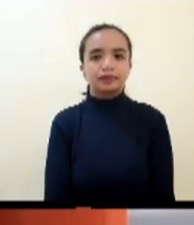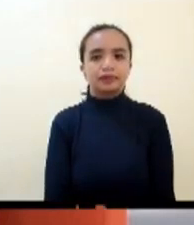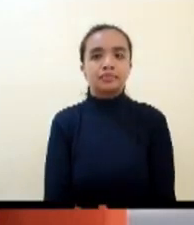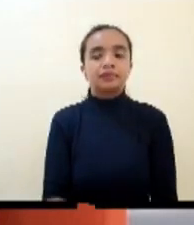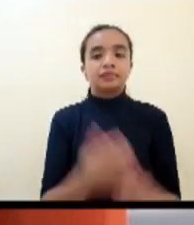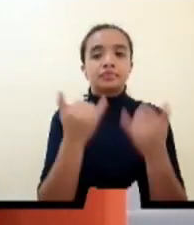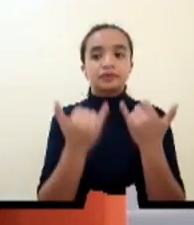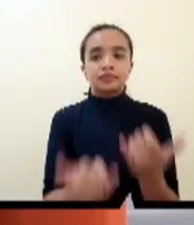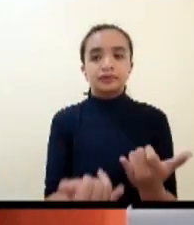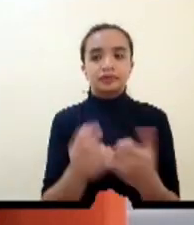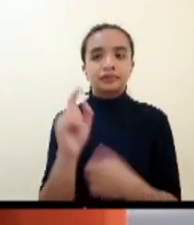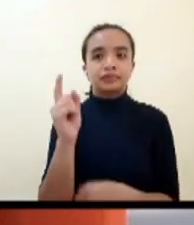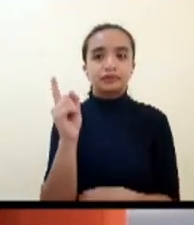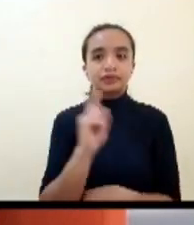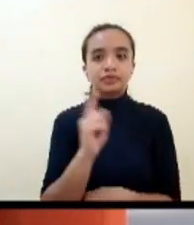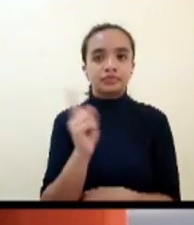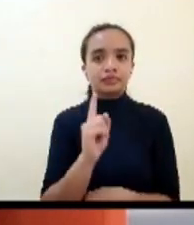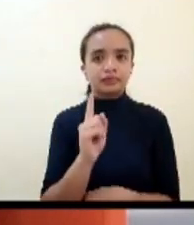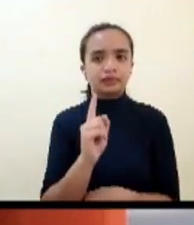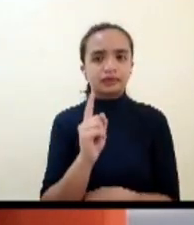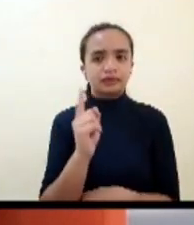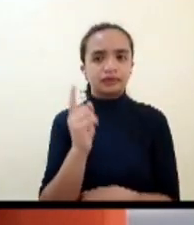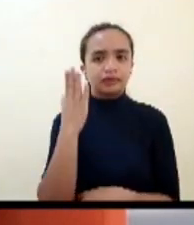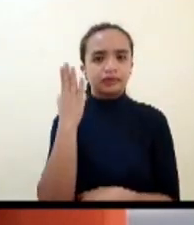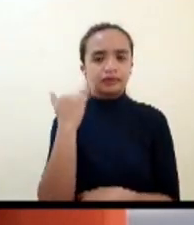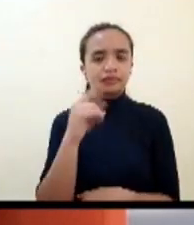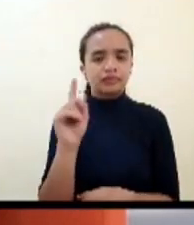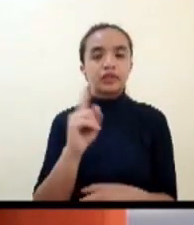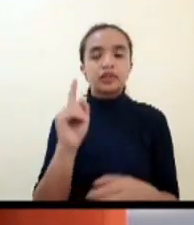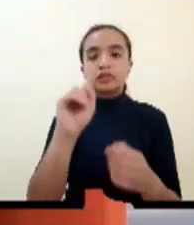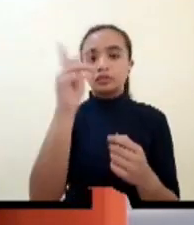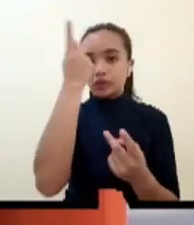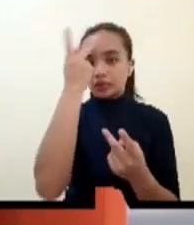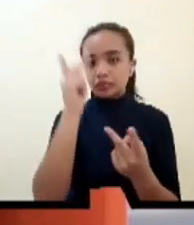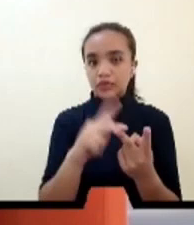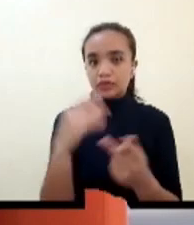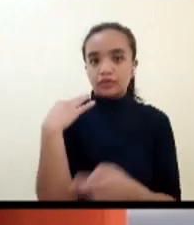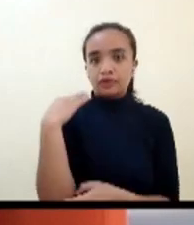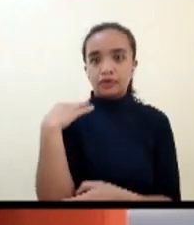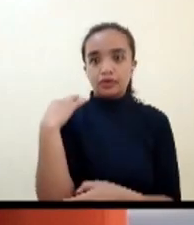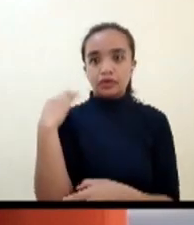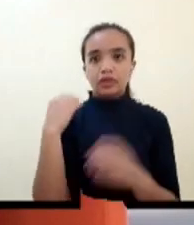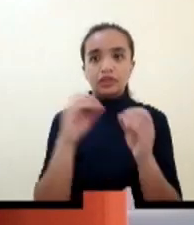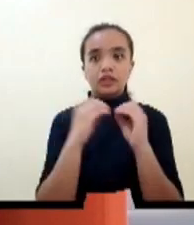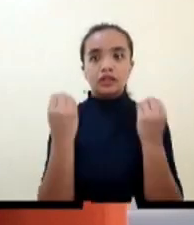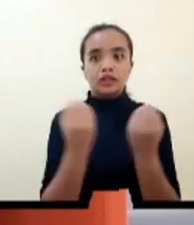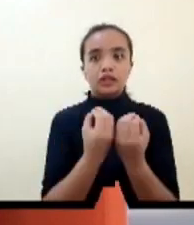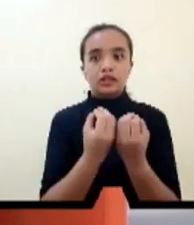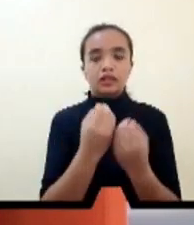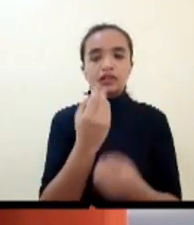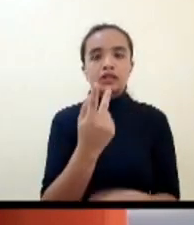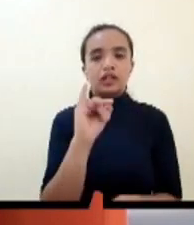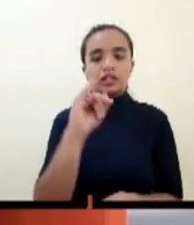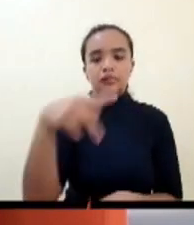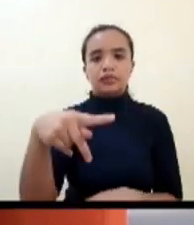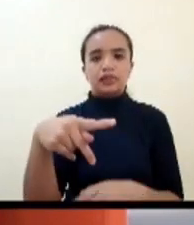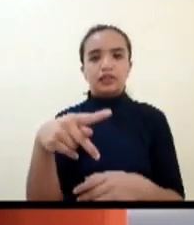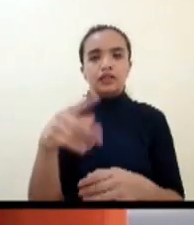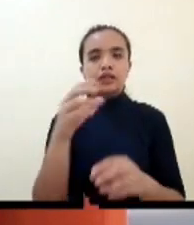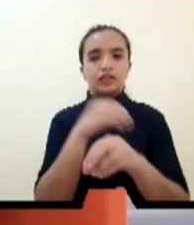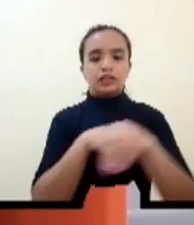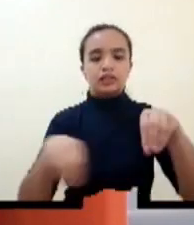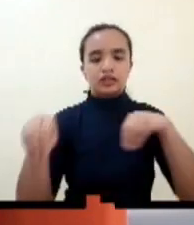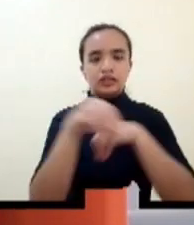natin kung ano nga ba ang pangunahing layunin ng volunteer organization na Katutubo Exchange Philippines. At para ipaliwanag yan sa atin